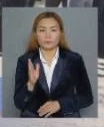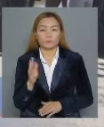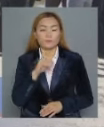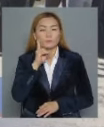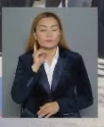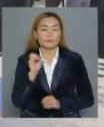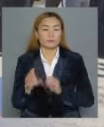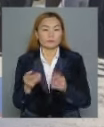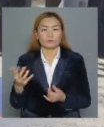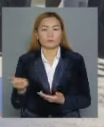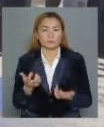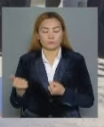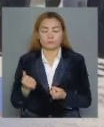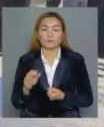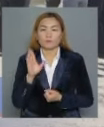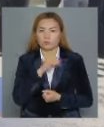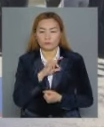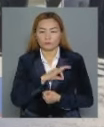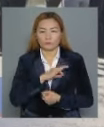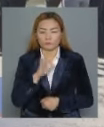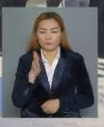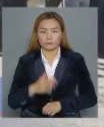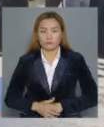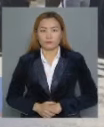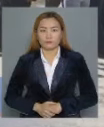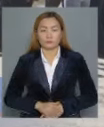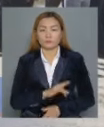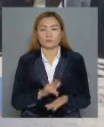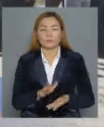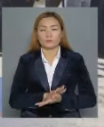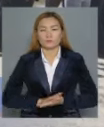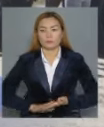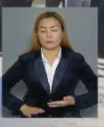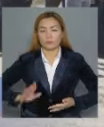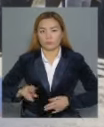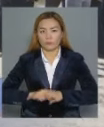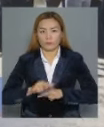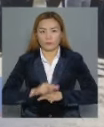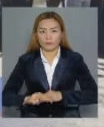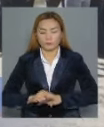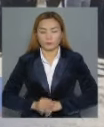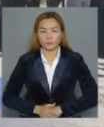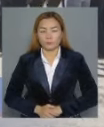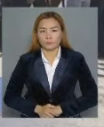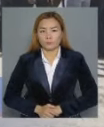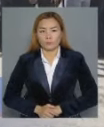балдарға, біздің жастарға ынта ретінде осы қаламызды таза ұстау және банаға айтып кеткендей